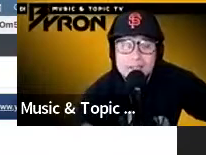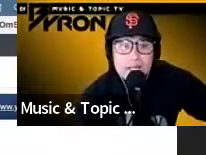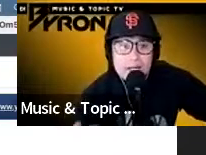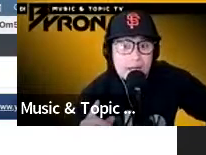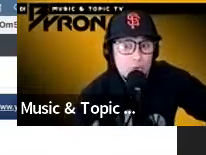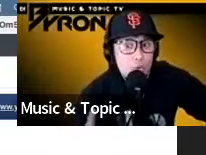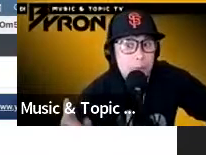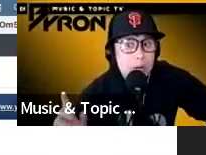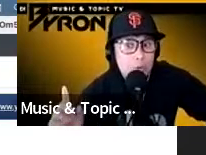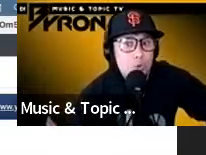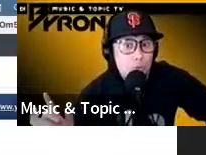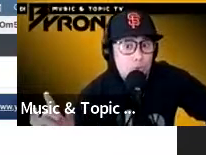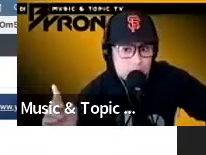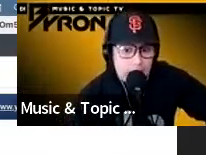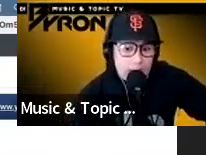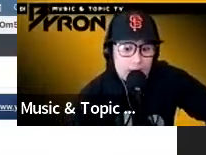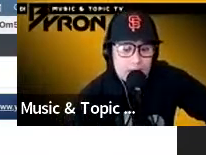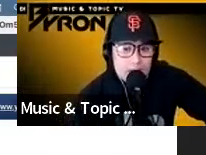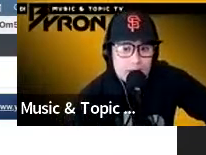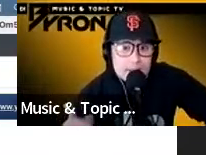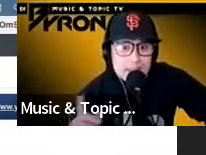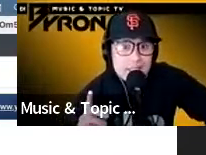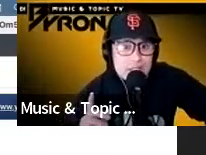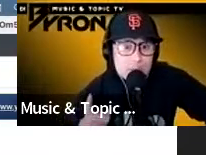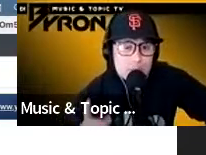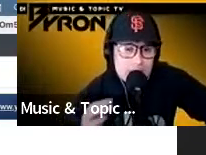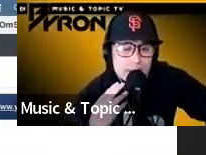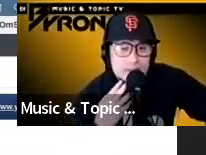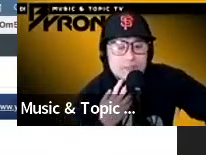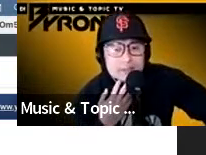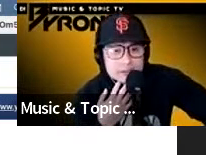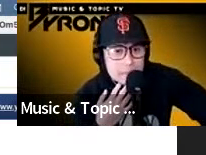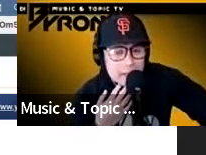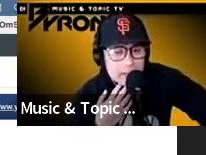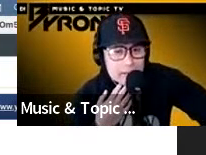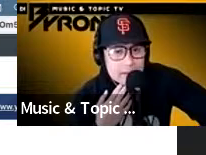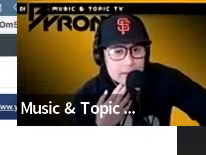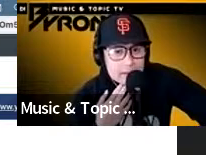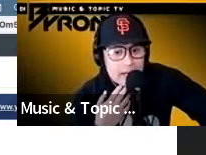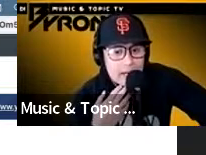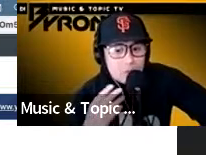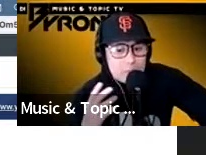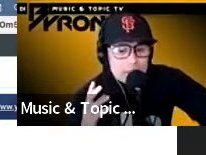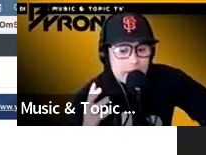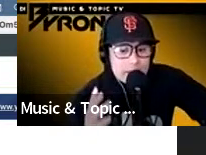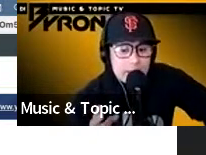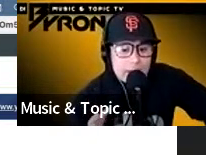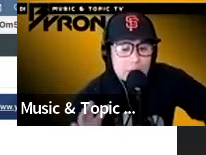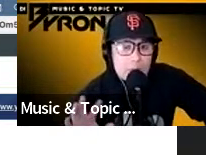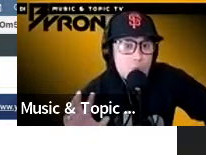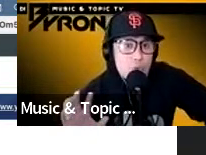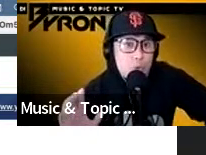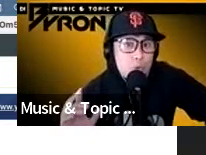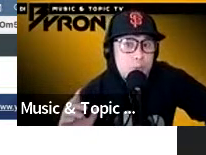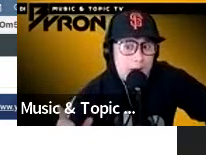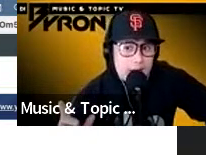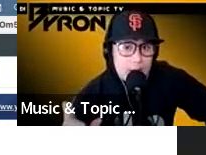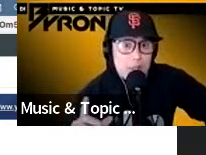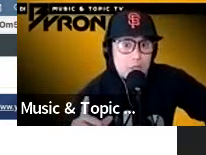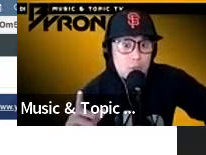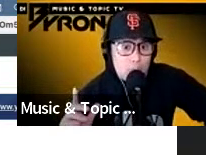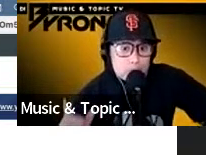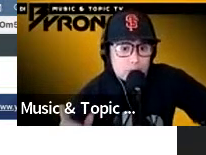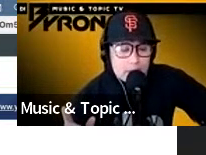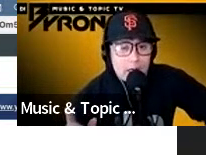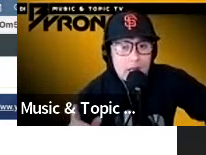nag-rally sila ngayon kung manggugulo sila Si Dion yan ' ba Anong mangyayari kung manggugulo yung mga